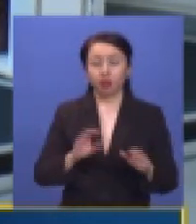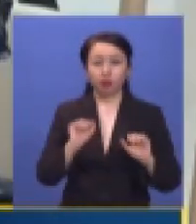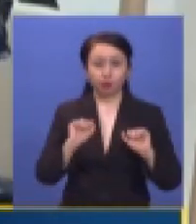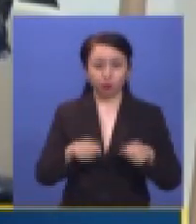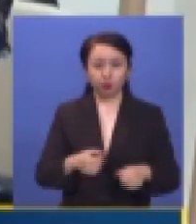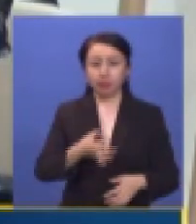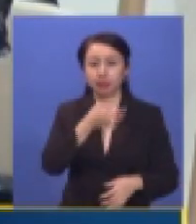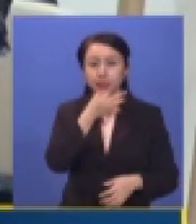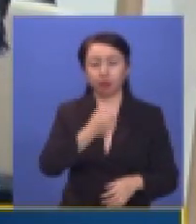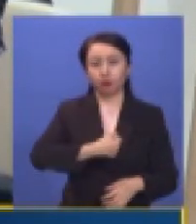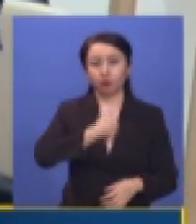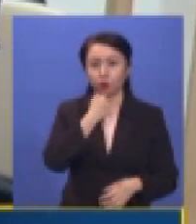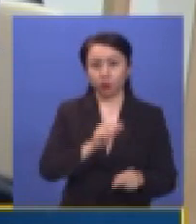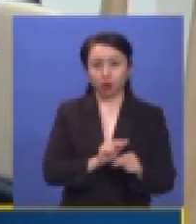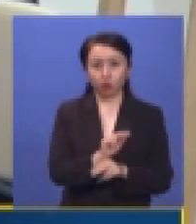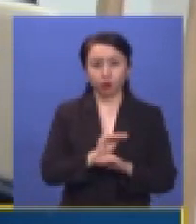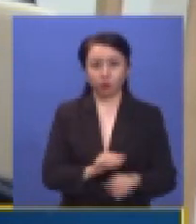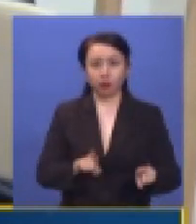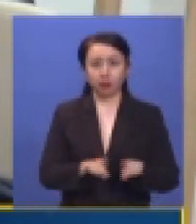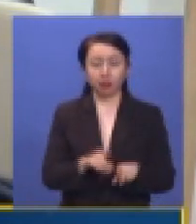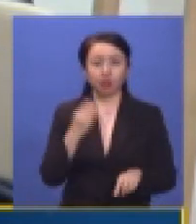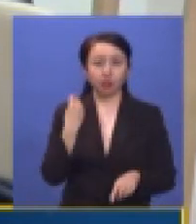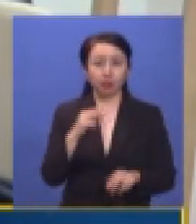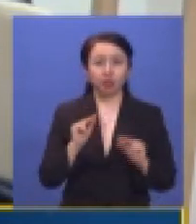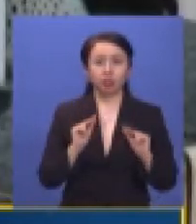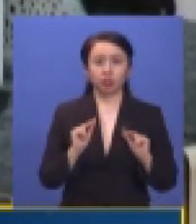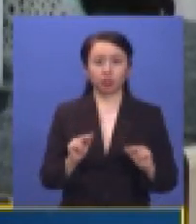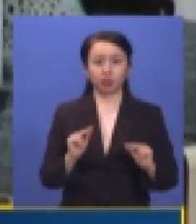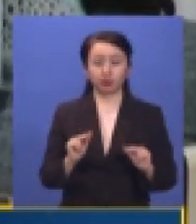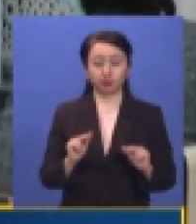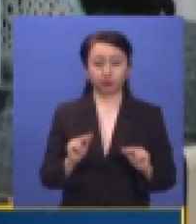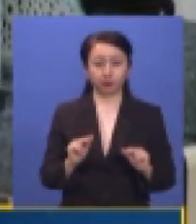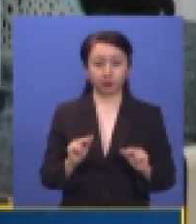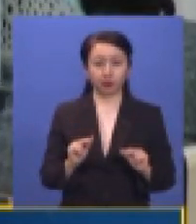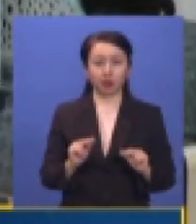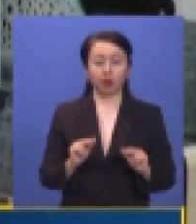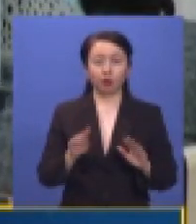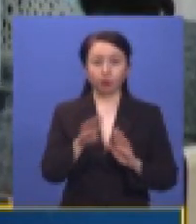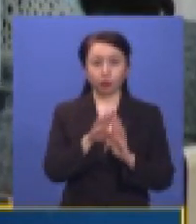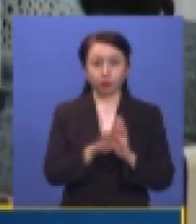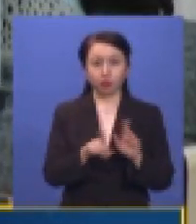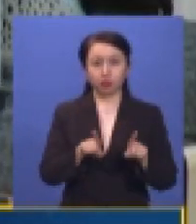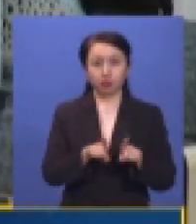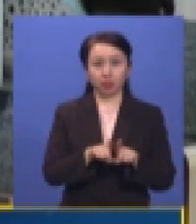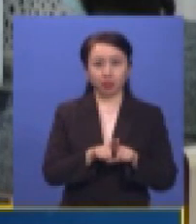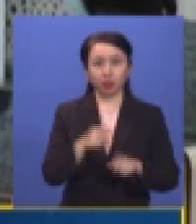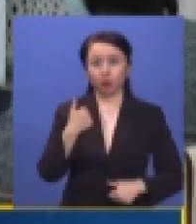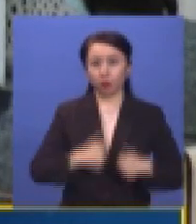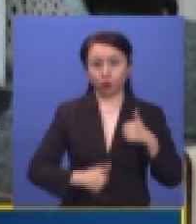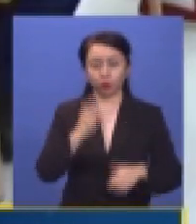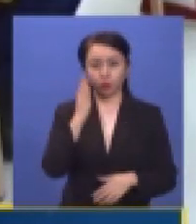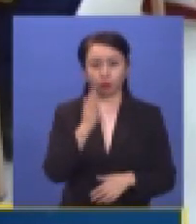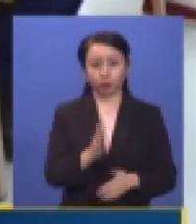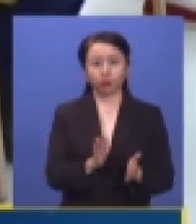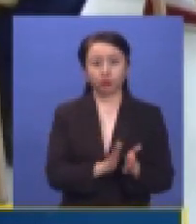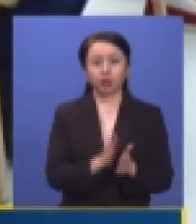позволяют с раннего возраста привить ребенку такие качества, как честность и справедливость. По статистике, такие конкурсы действительно приносят